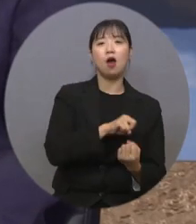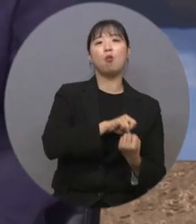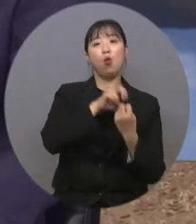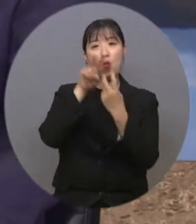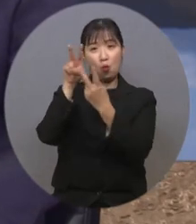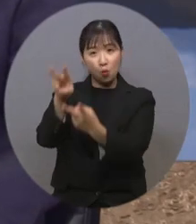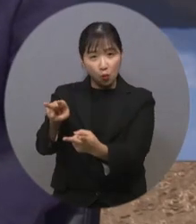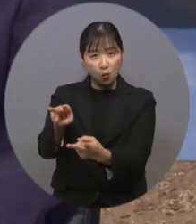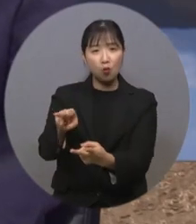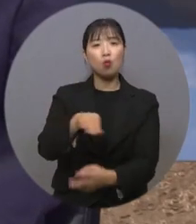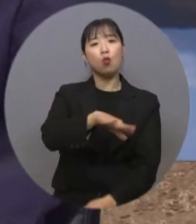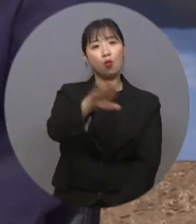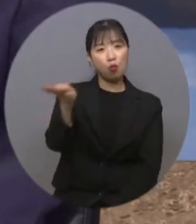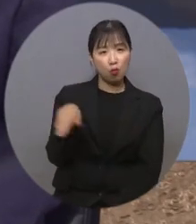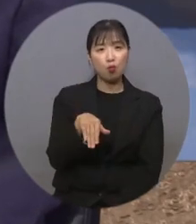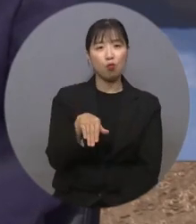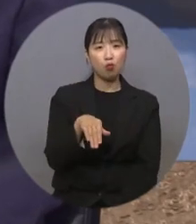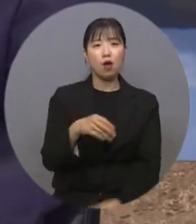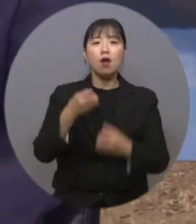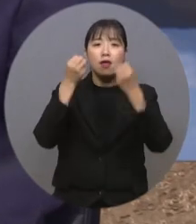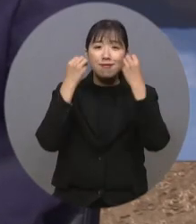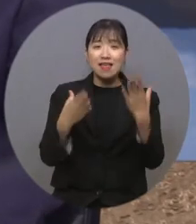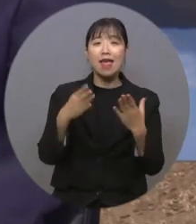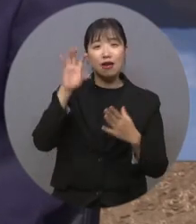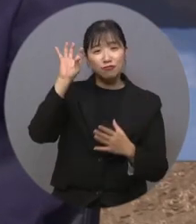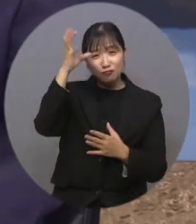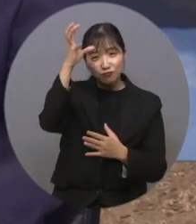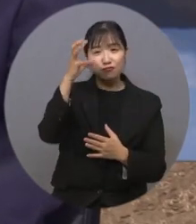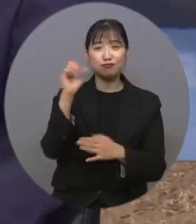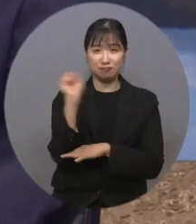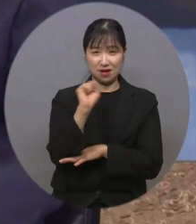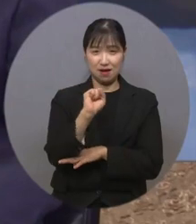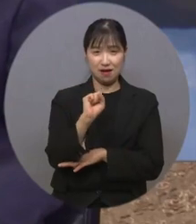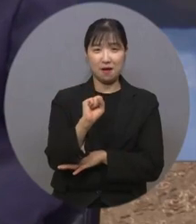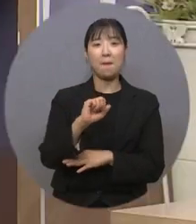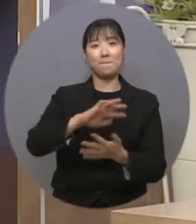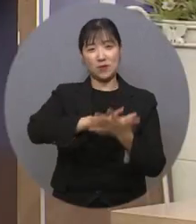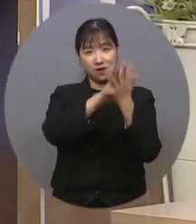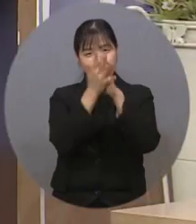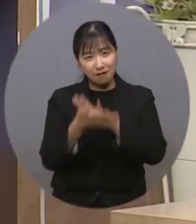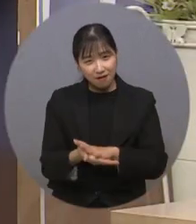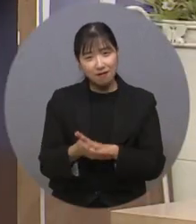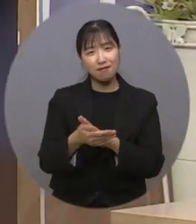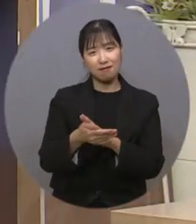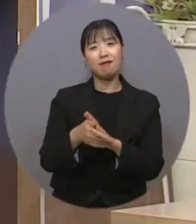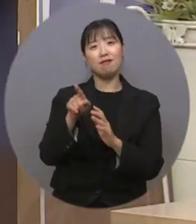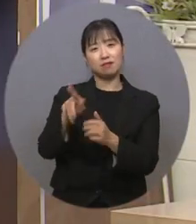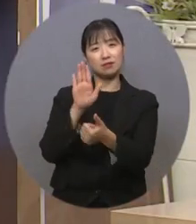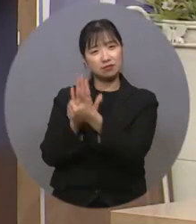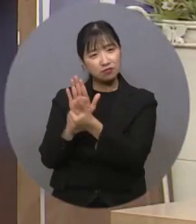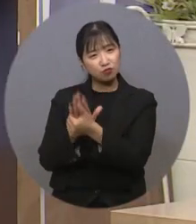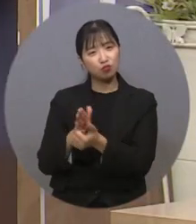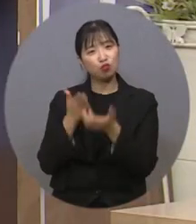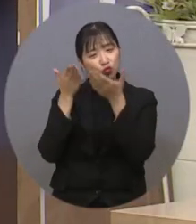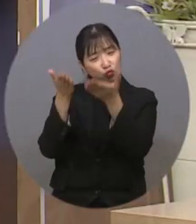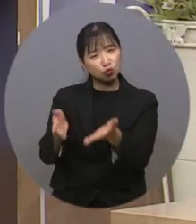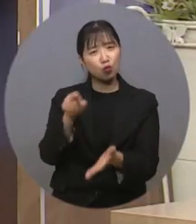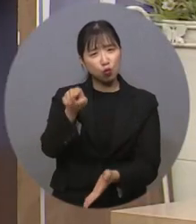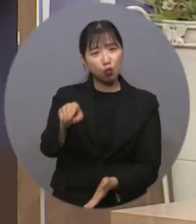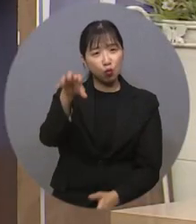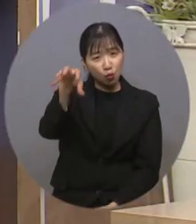보내주니까 네, 그분들은 새 구급차로 탈바꿈을 해서 또 개발 도상국에 지원을 하게 되면